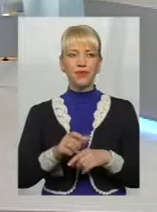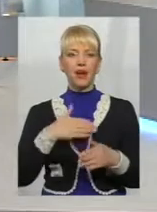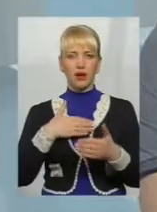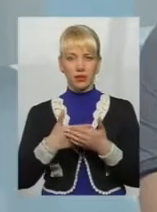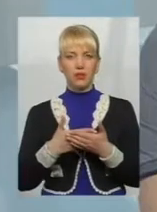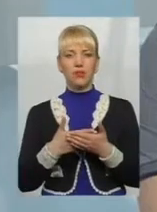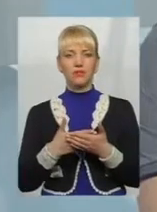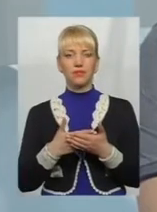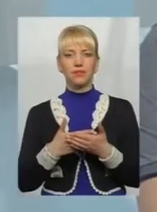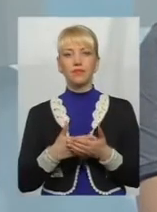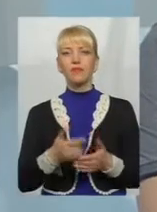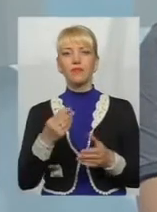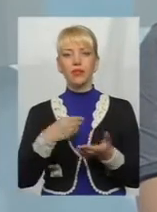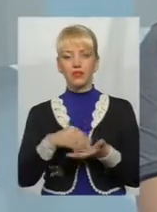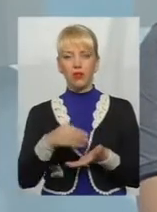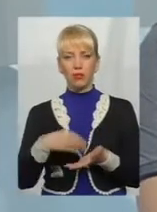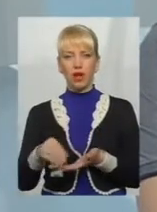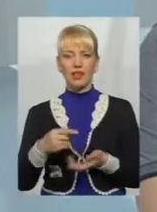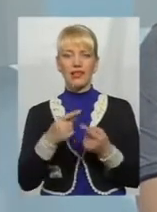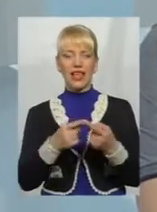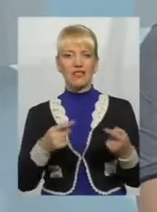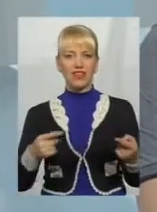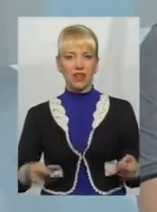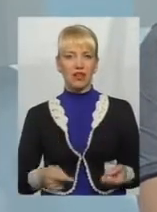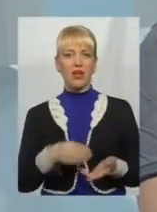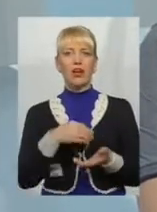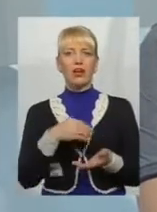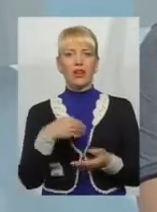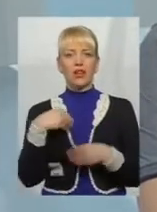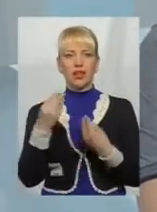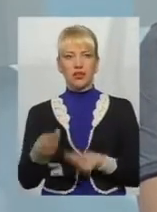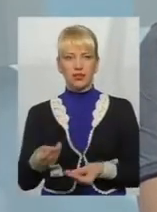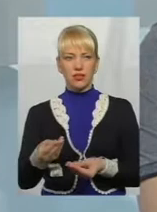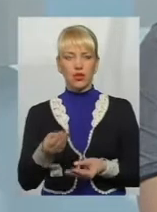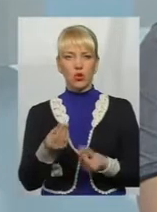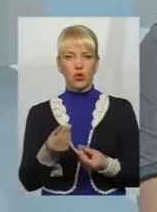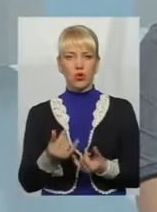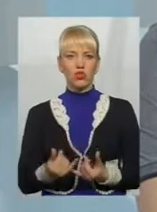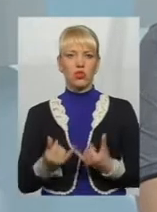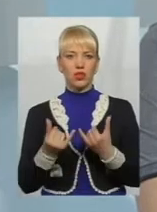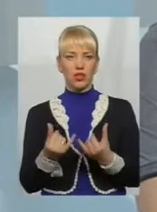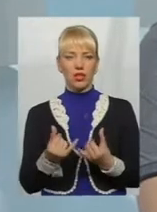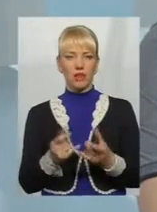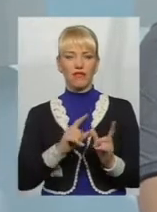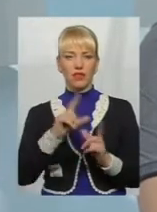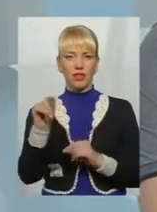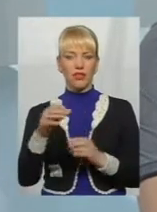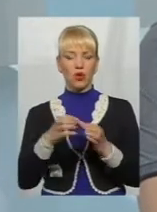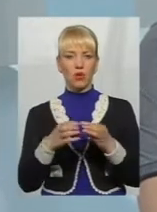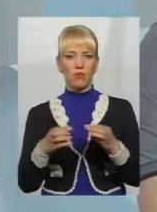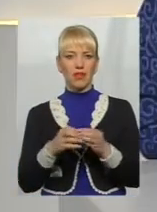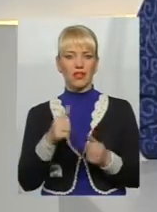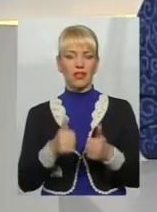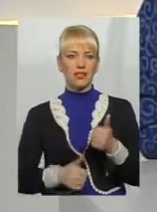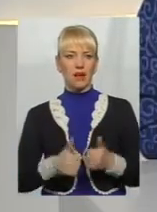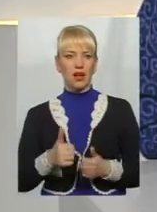активне. Закупляється інвентар, надається гроші на виїзд команд на змагання,